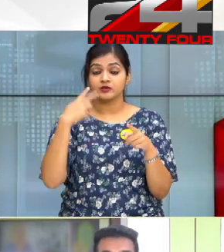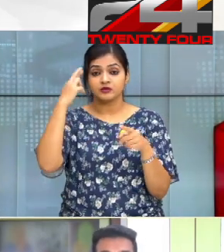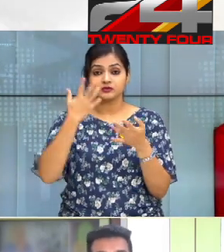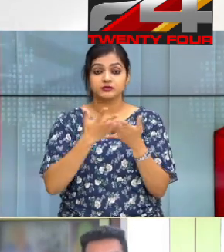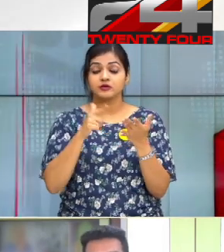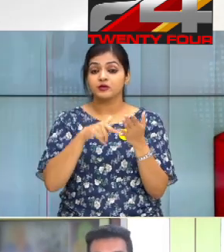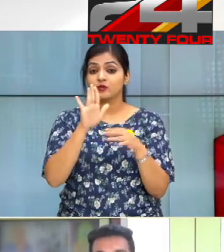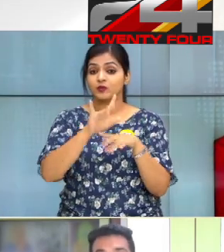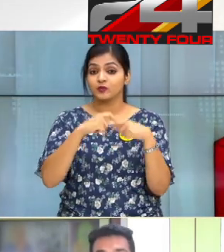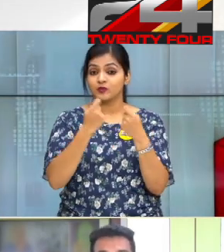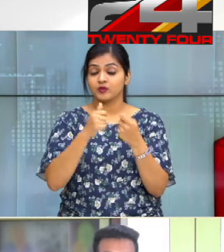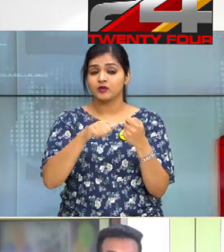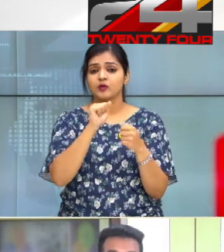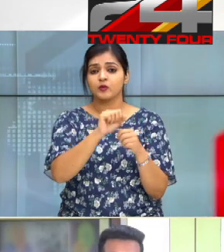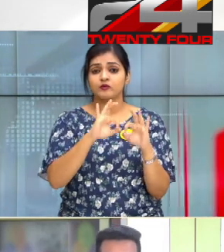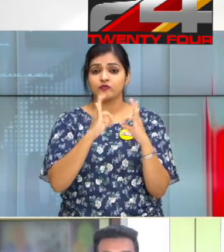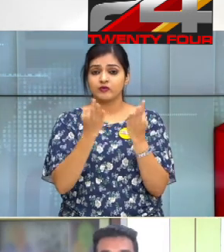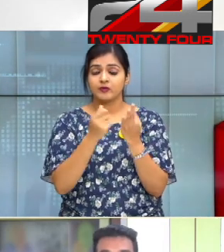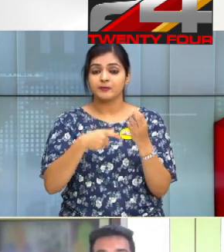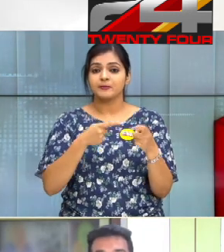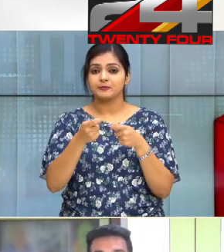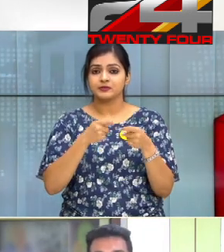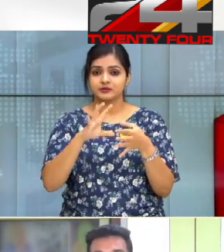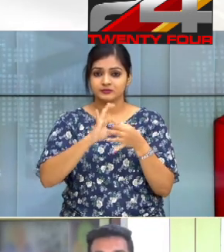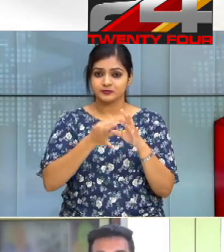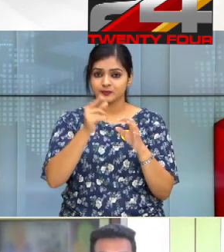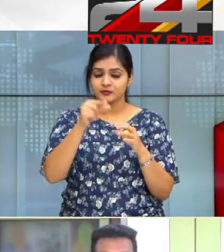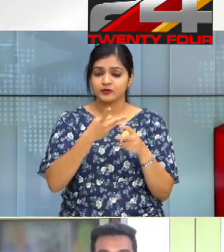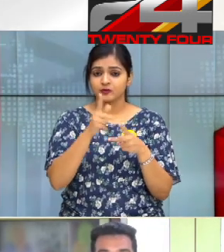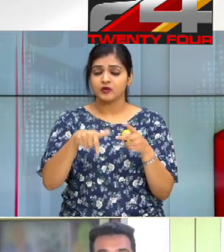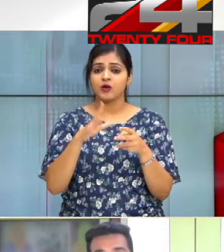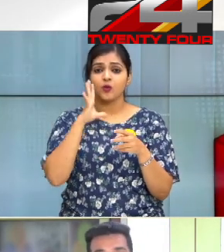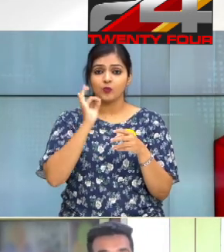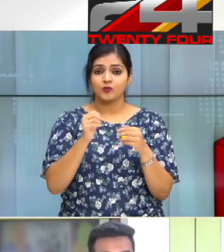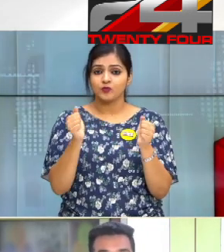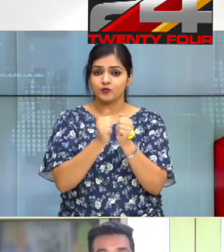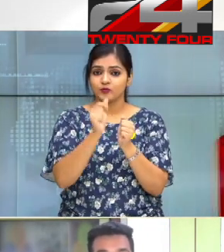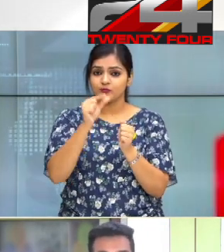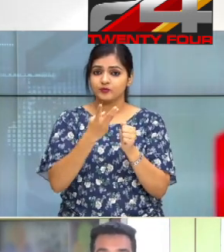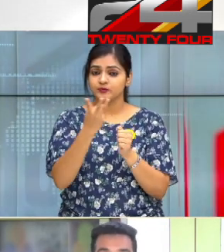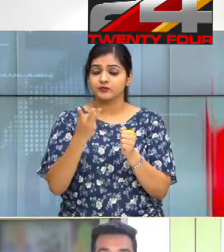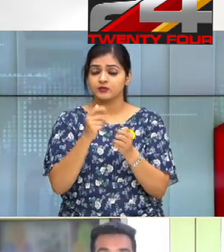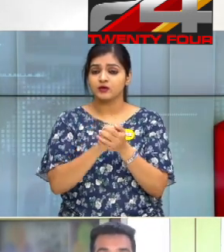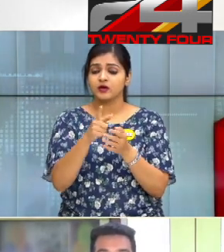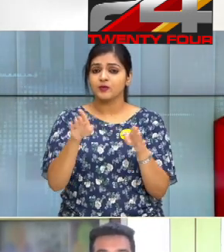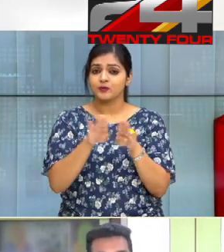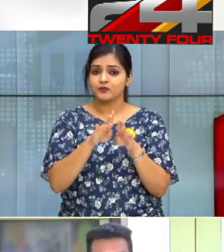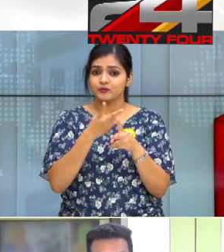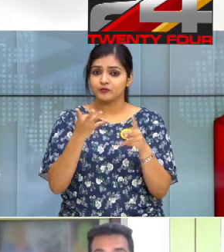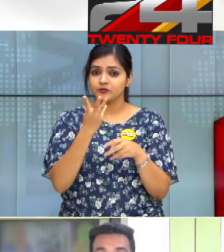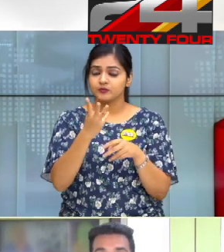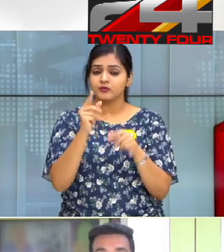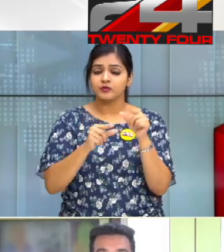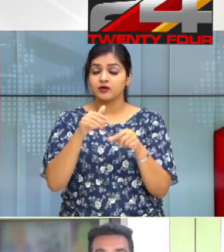കോൺഗ്രസ് സ്ഥാനാർത്ഥിയുടെ അടുത്ത ബന്ധുക്കളും അല്ലെങ്കിൽ ബിസിനസ്സിൽ പങ്കാളിയും ഒക്കെയാണ് ഈ 3 പേർ. അത്തരത്തിൽ അടുത്ത ബന്ധമുള്ള ആളുകളാണ്